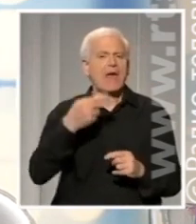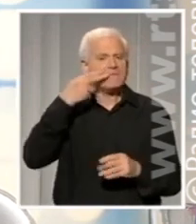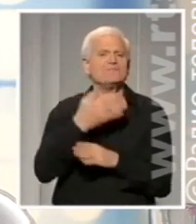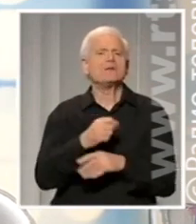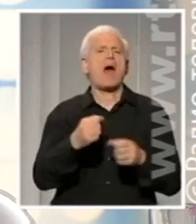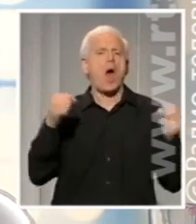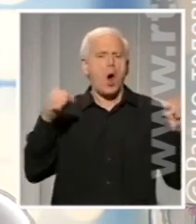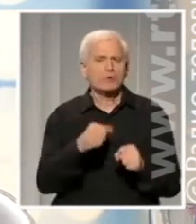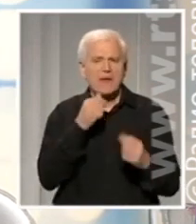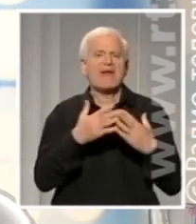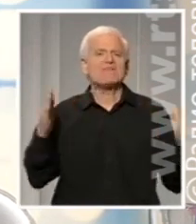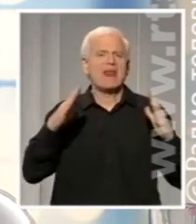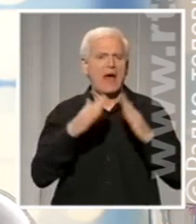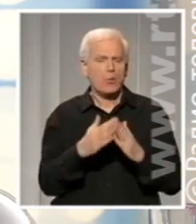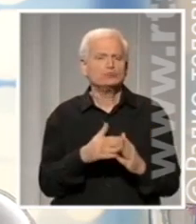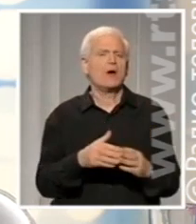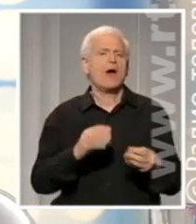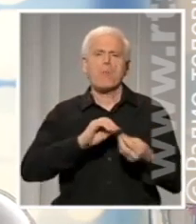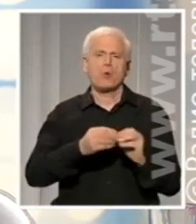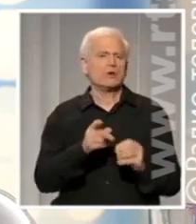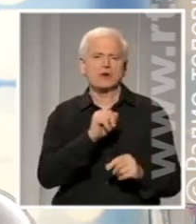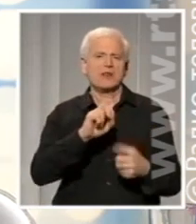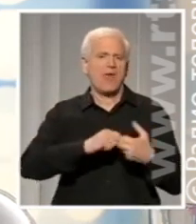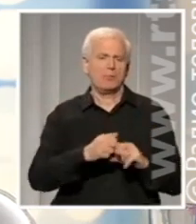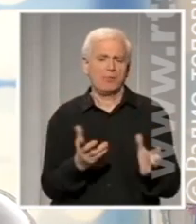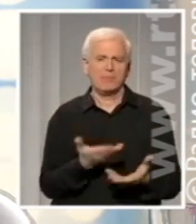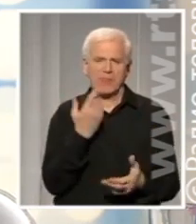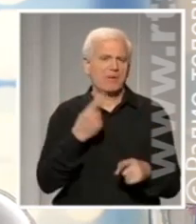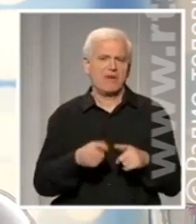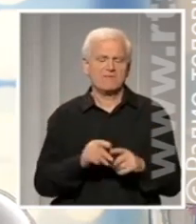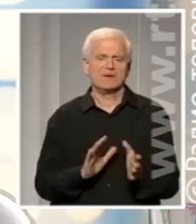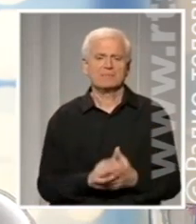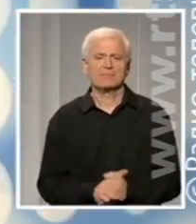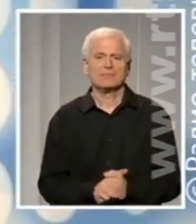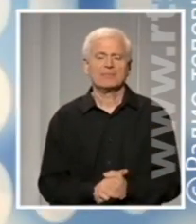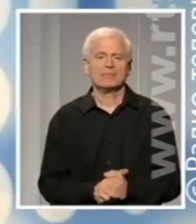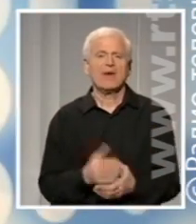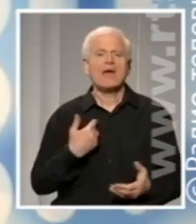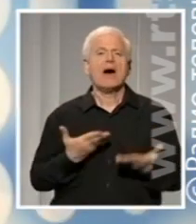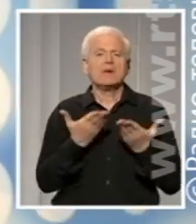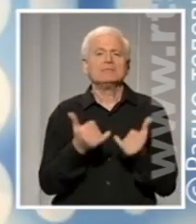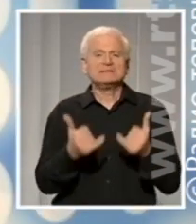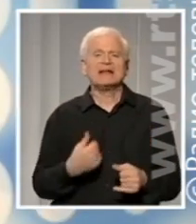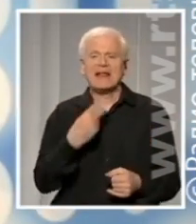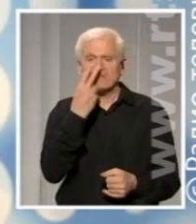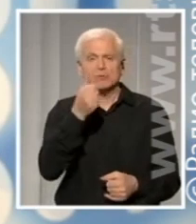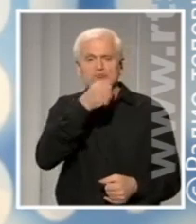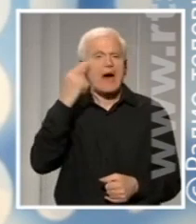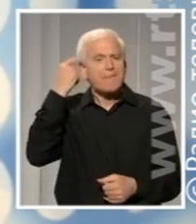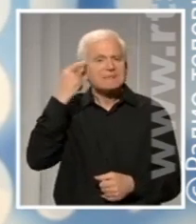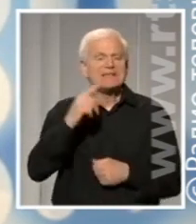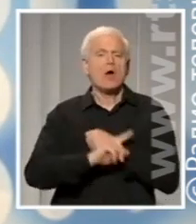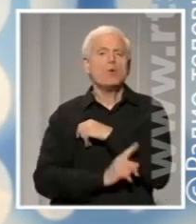ozbiljna i velika kuća. Tako da, u tom smislu, tu nema šta da fali. Predlažem da sada pogledamo šta misle đaci i